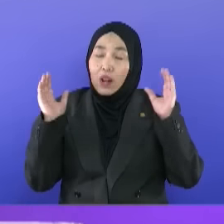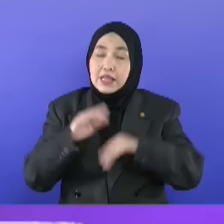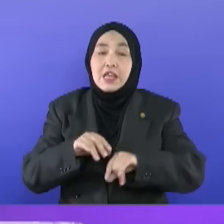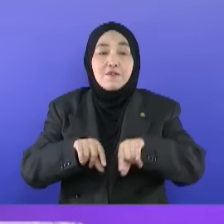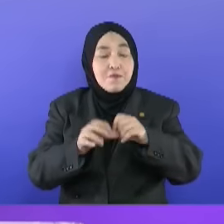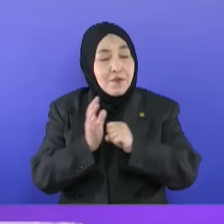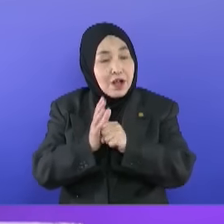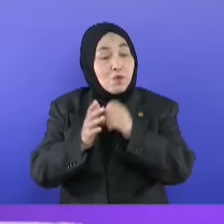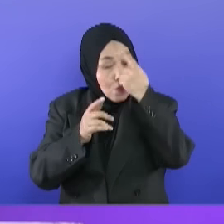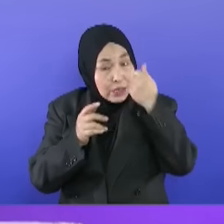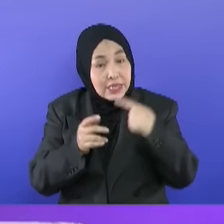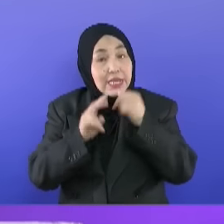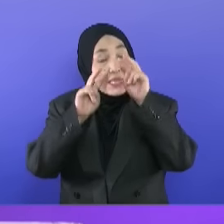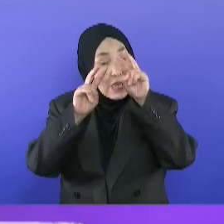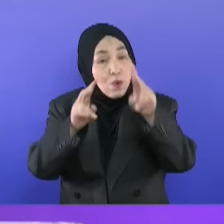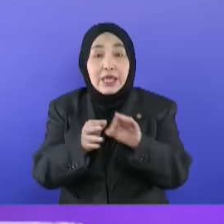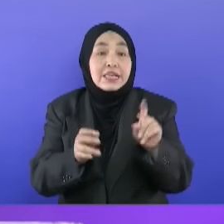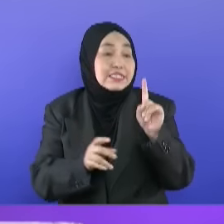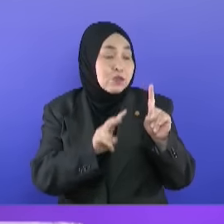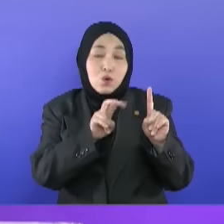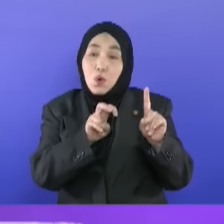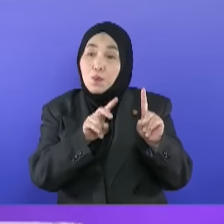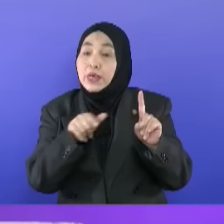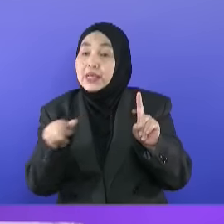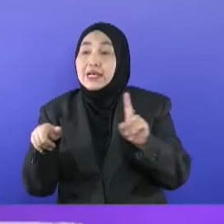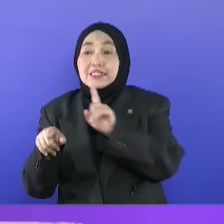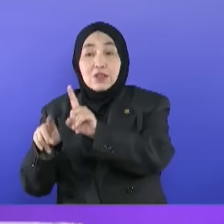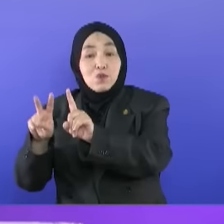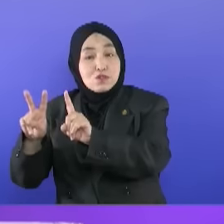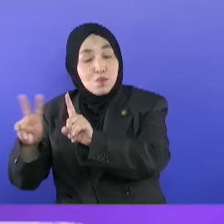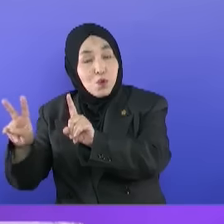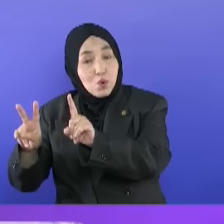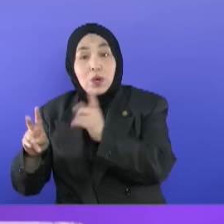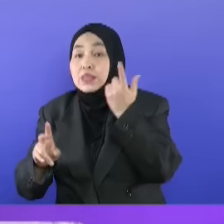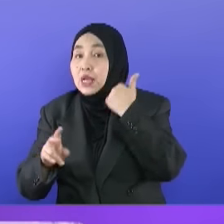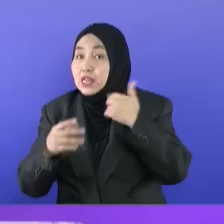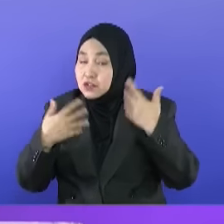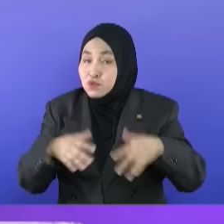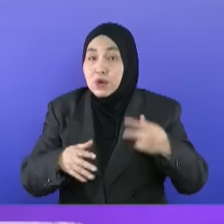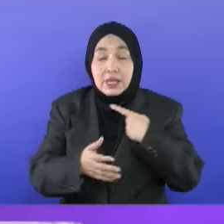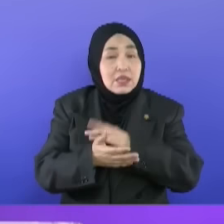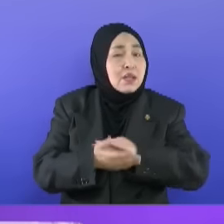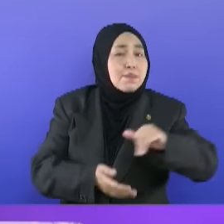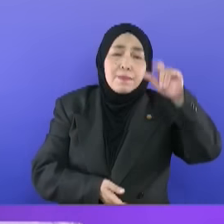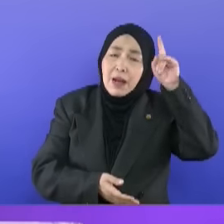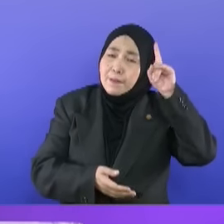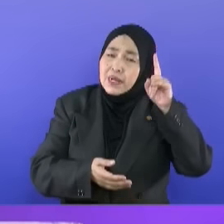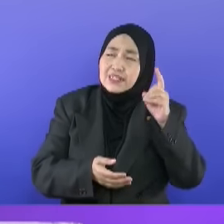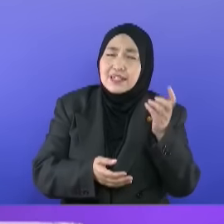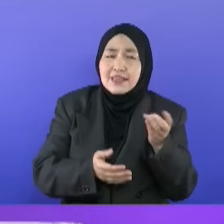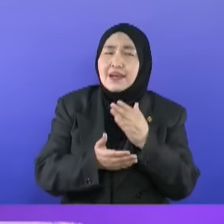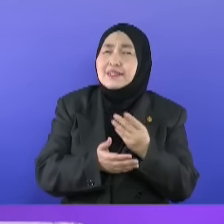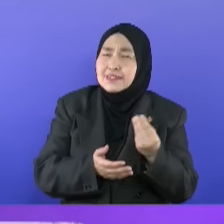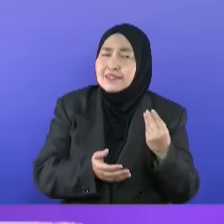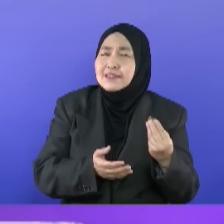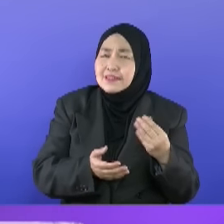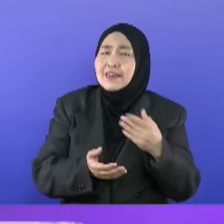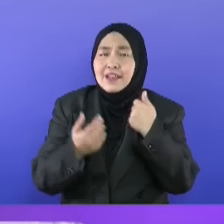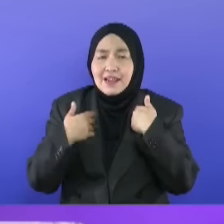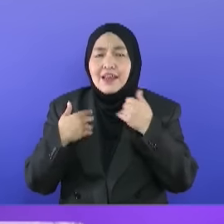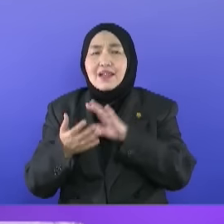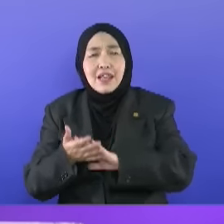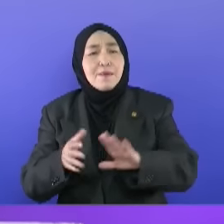sama-sama kita melihat kepada ayat 120 hingga ayat 122. Dan sebentar tadi sudah pun kita memahami serba sedikit daripada ayat 120 ustaz.